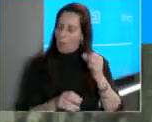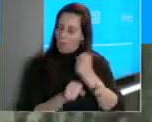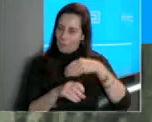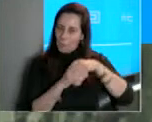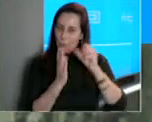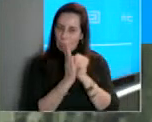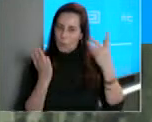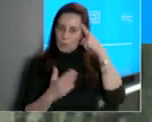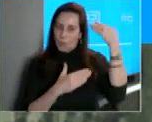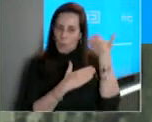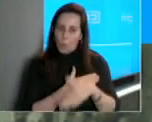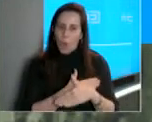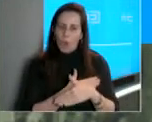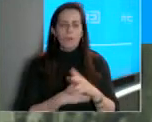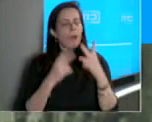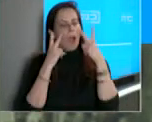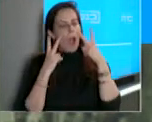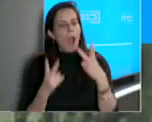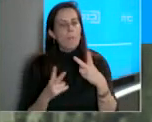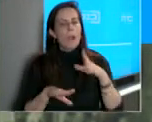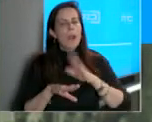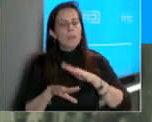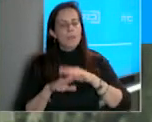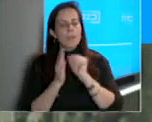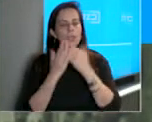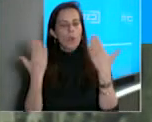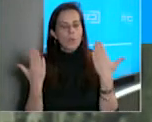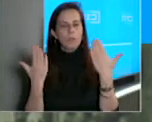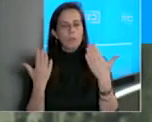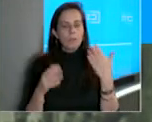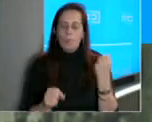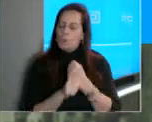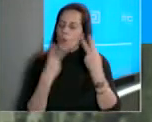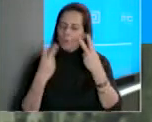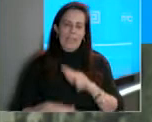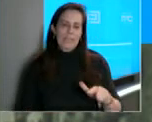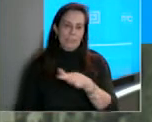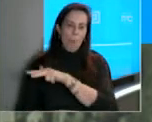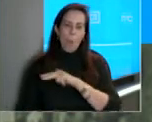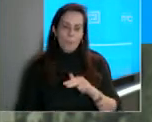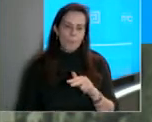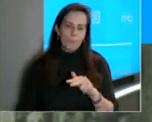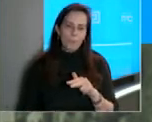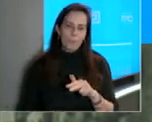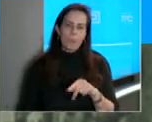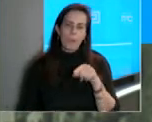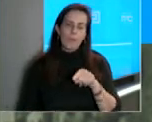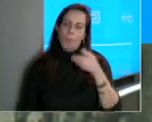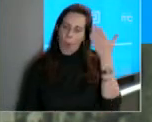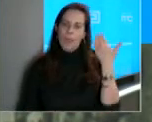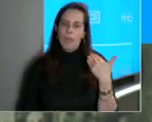אחרונות, ראה בתפקיד העיתונאי איזושהי שליחות ציבורית, והוא